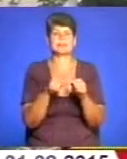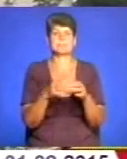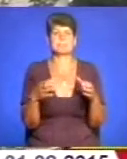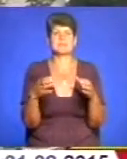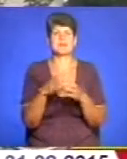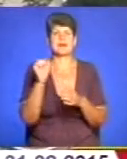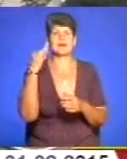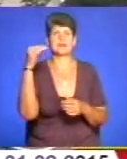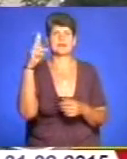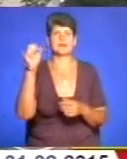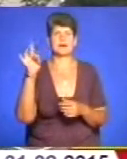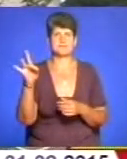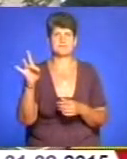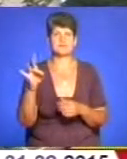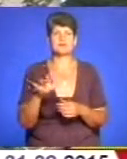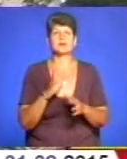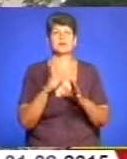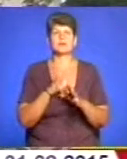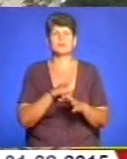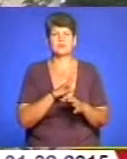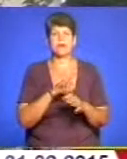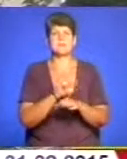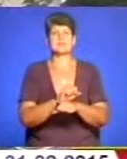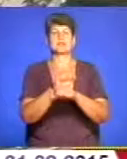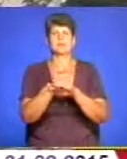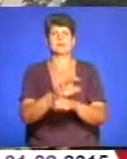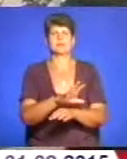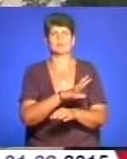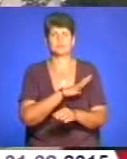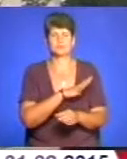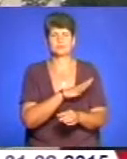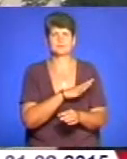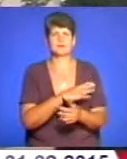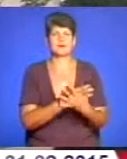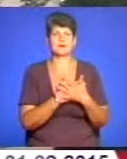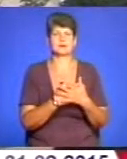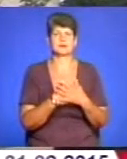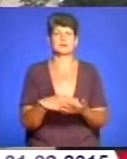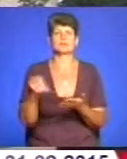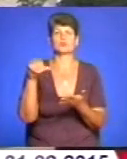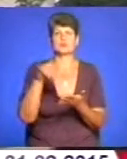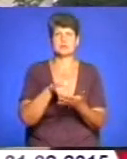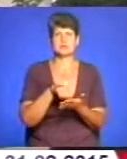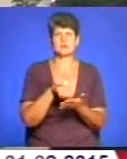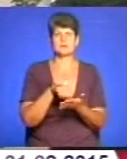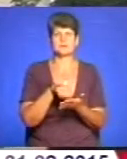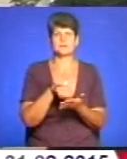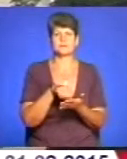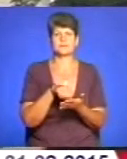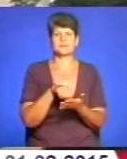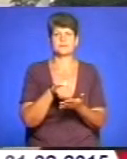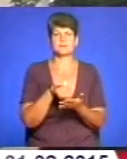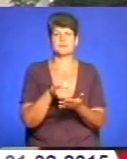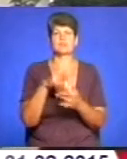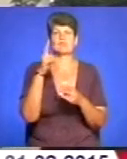батальйону «Айдар». Він пройшов весь Майдан, був її активним учасником. І в